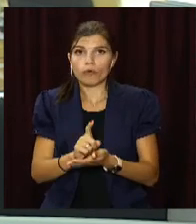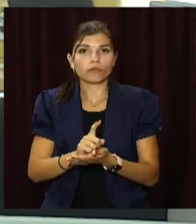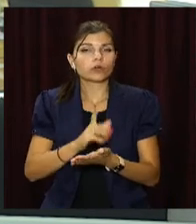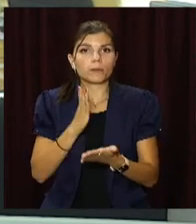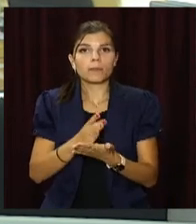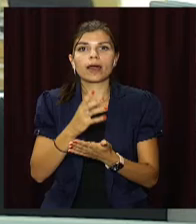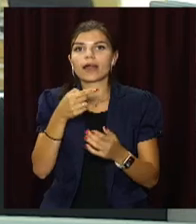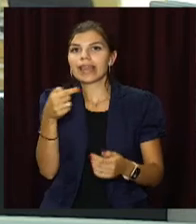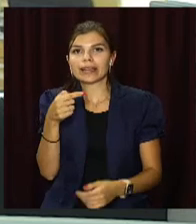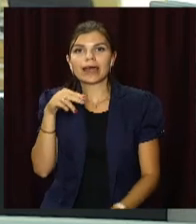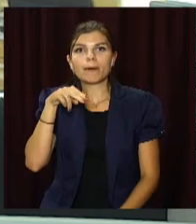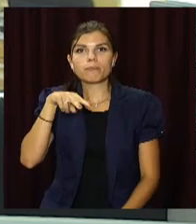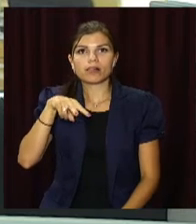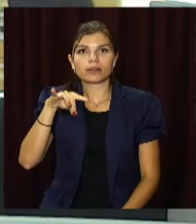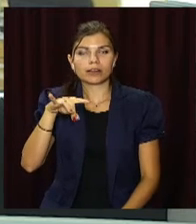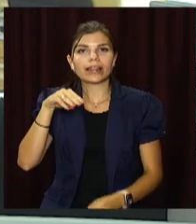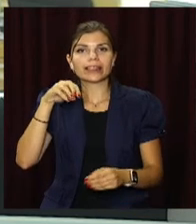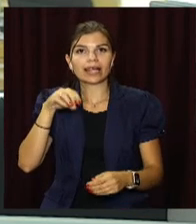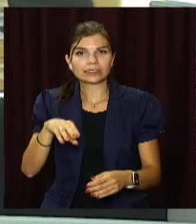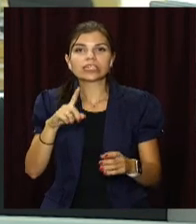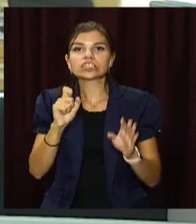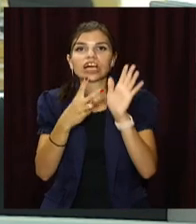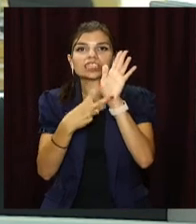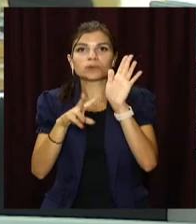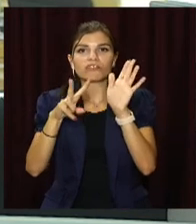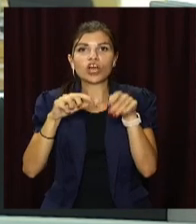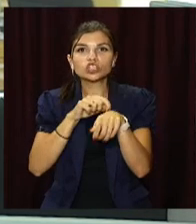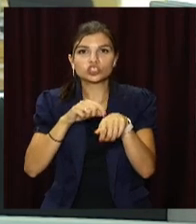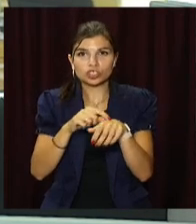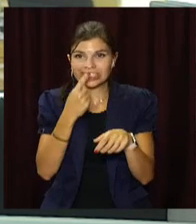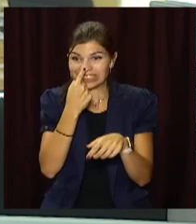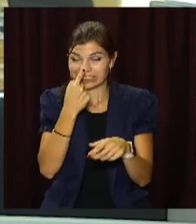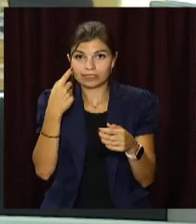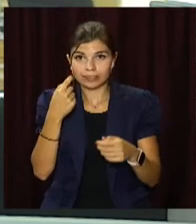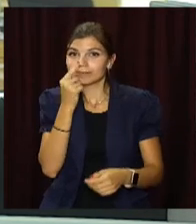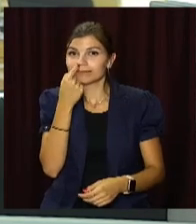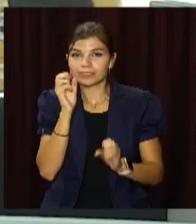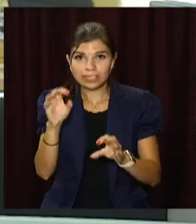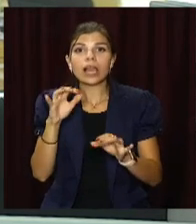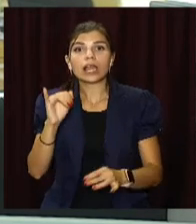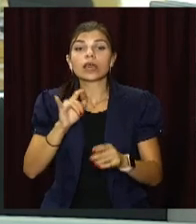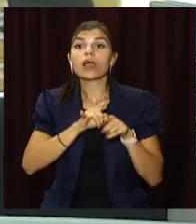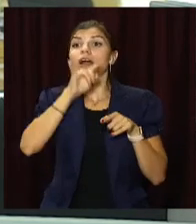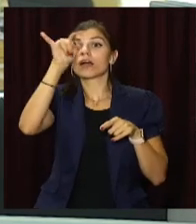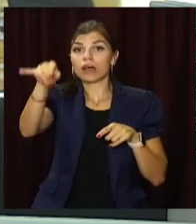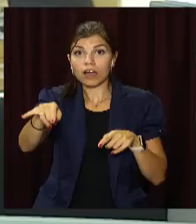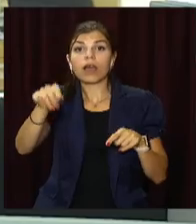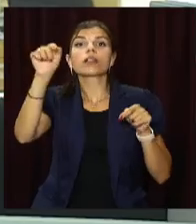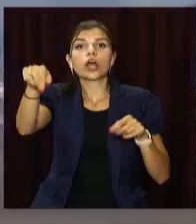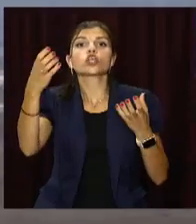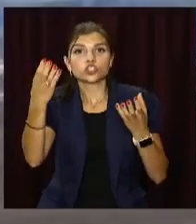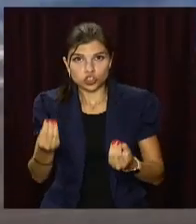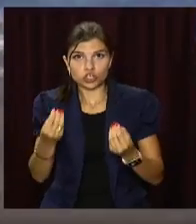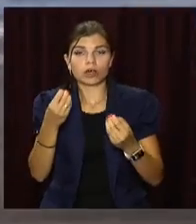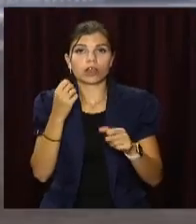мати негативний ПЛР-тест, зроблений за 72 години, а також після прильоту пройти повторний ПЛР-тест. І ще